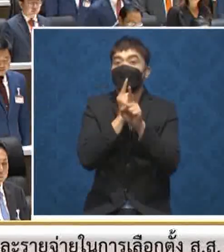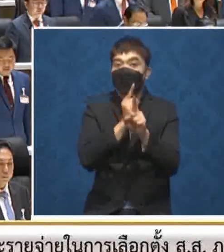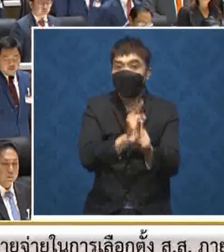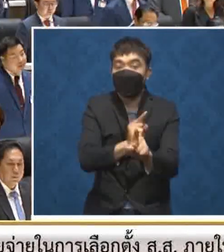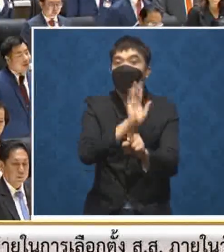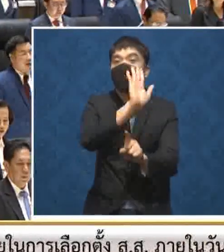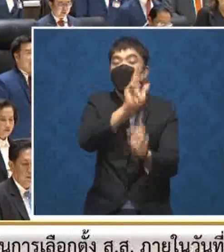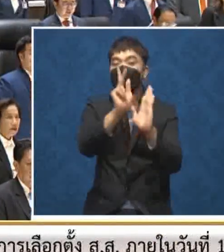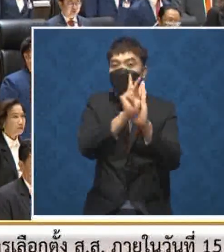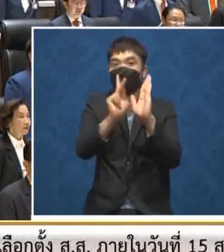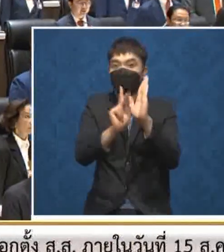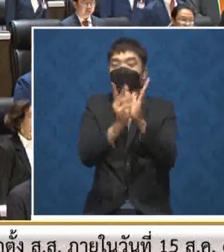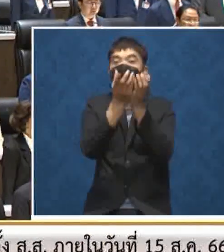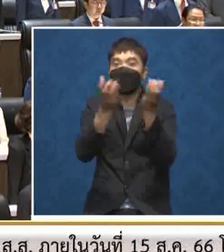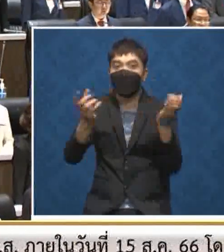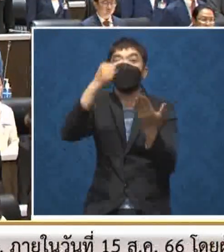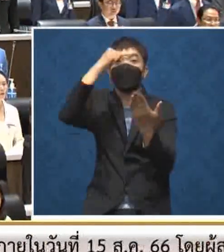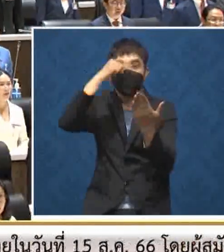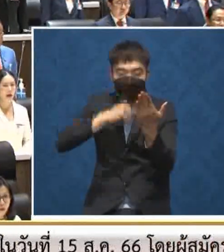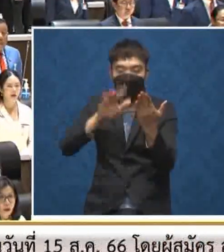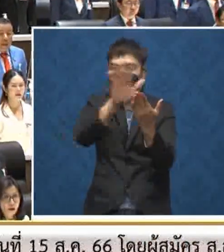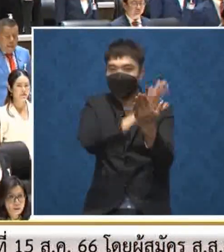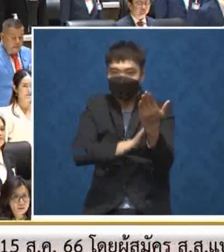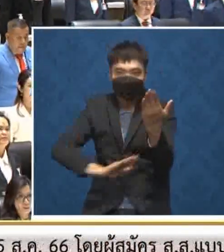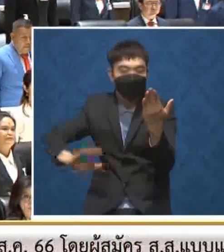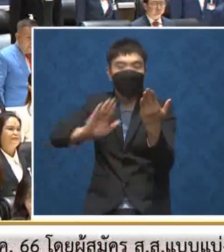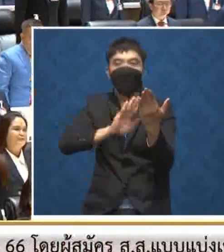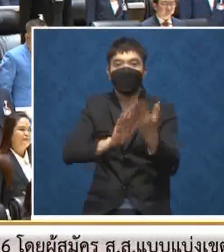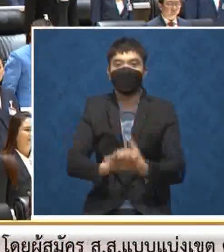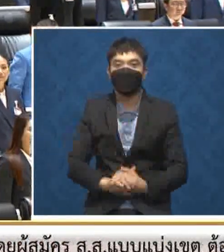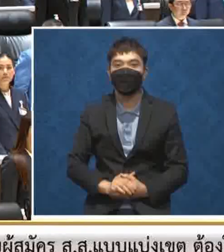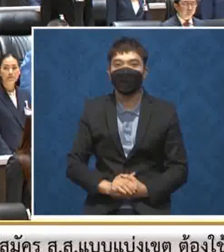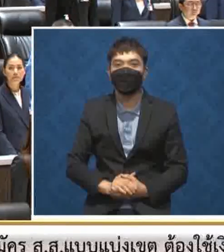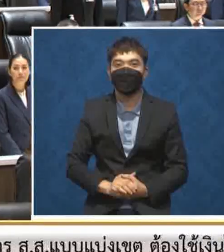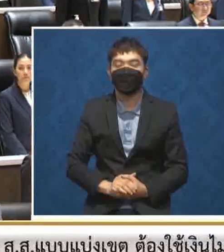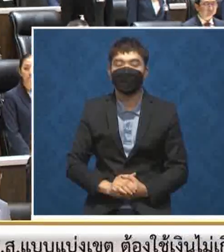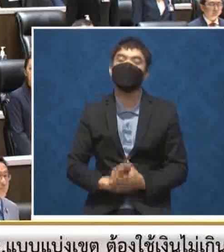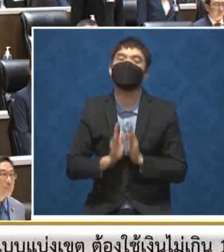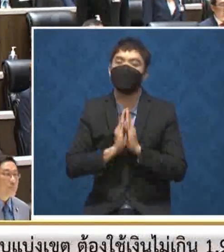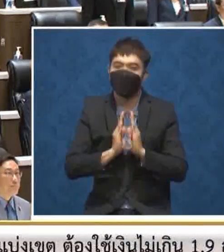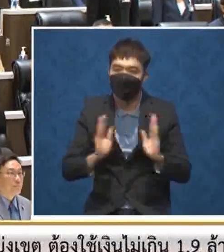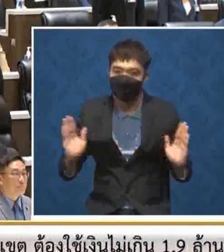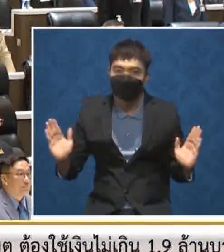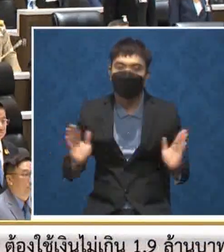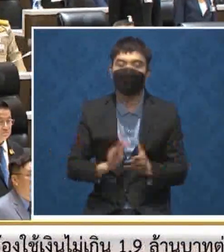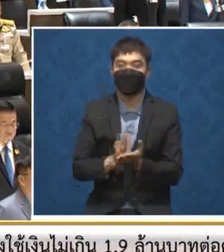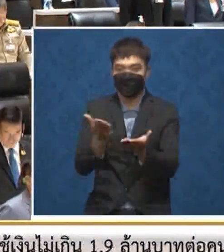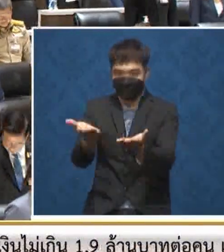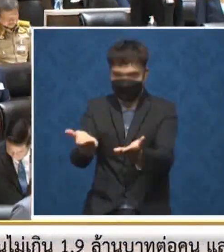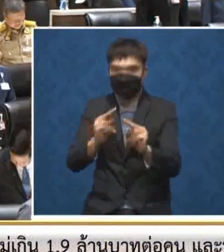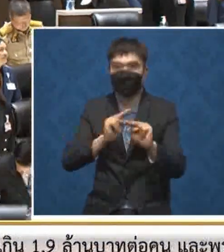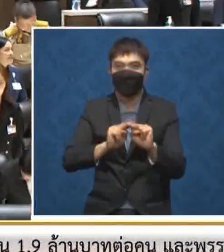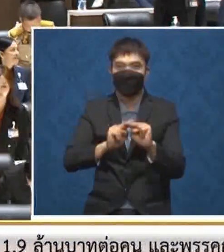ค่ะส่วนใครที่ปฏิญาณตนวันที่ 12กรกฎาคมก็ให้ยื่นวันที่ 13กรกฎาคมจนถึง 10กันยายน